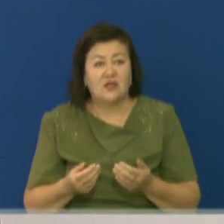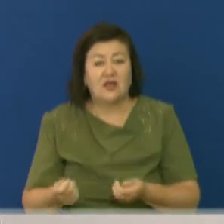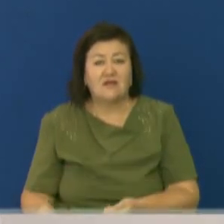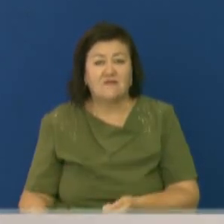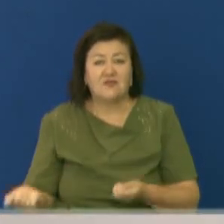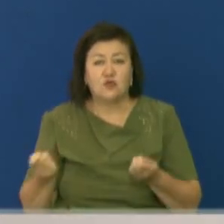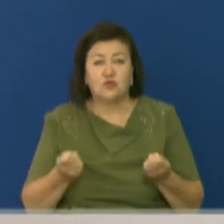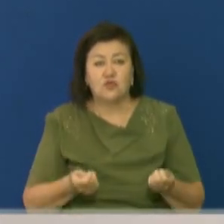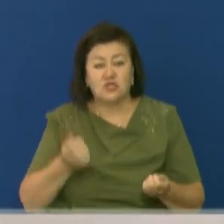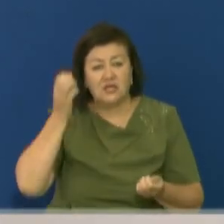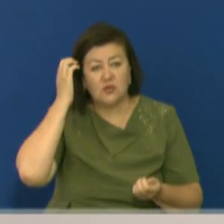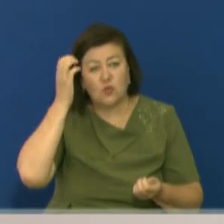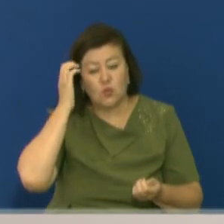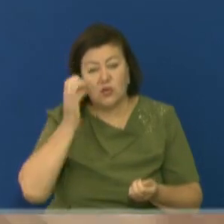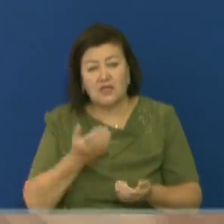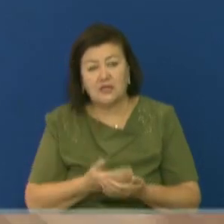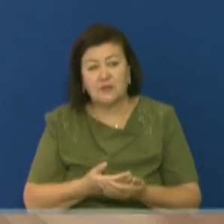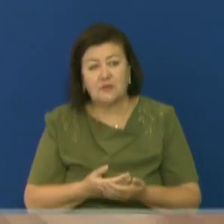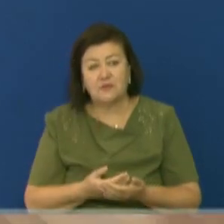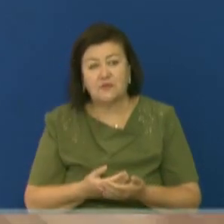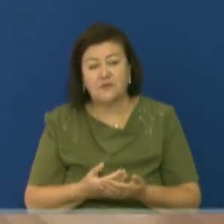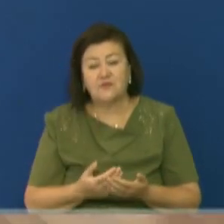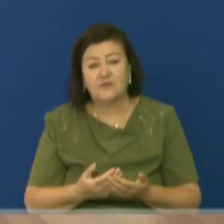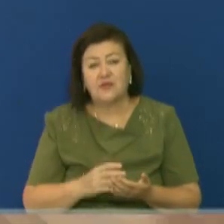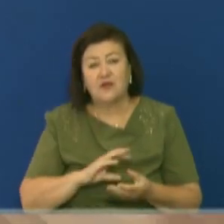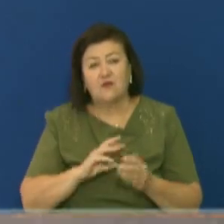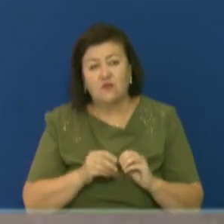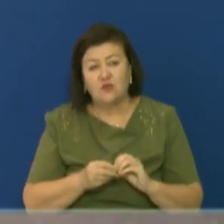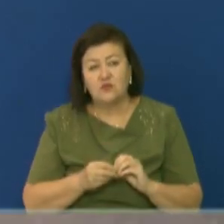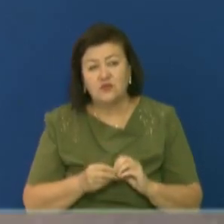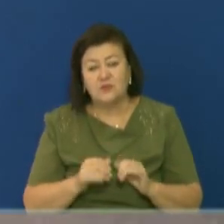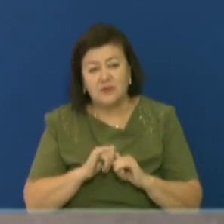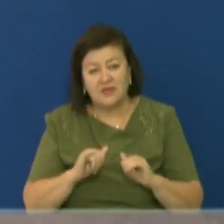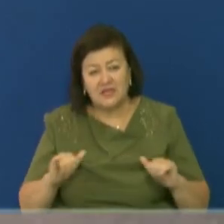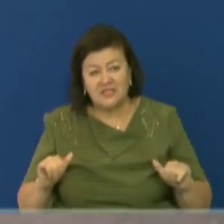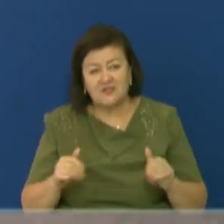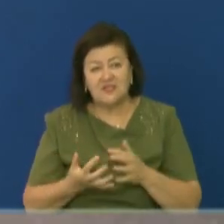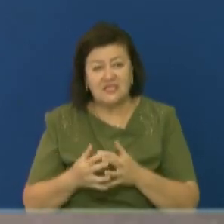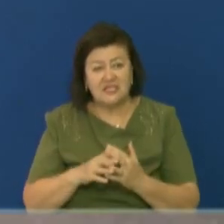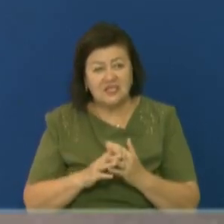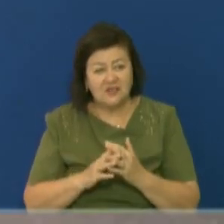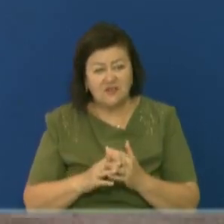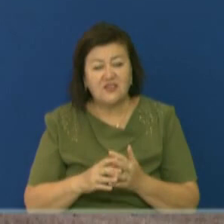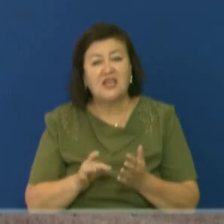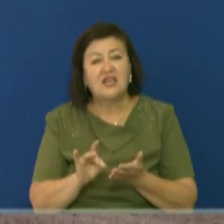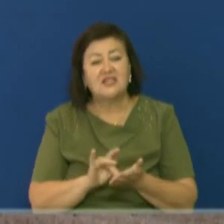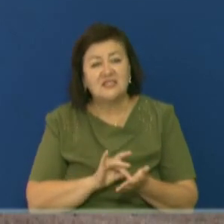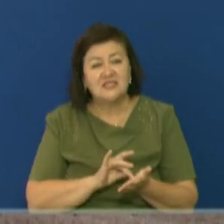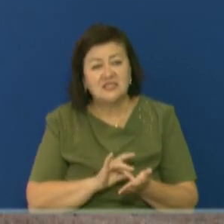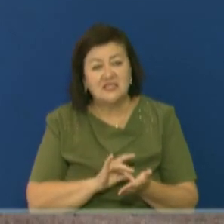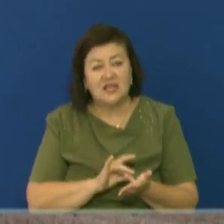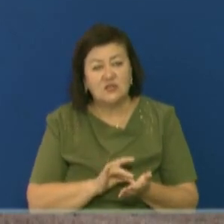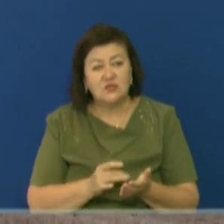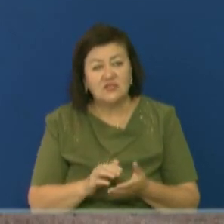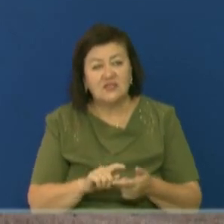мәселесі автоматты түрде шешіледі деп ойлаймын. Жалпы мемлекеттің дамуы, қалыптасуы ауыл тіршілігімен тікелей байланысты. Қазіргі таңда